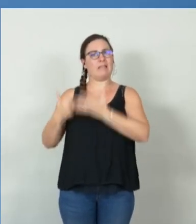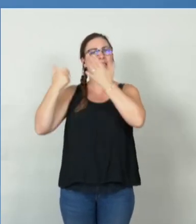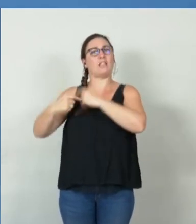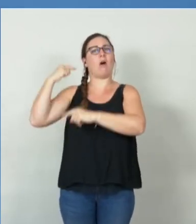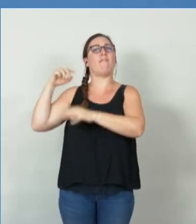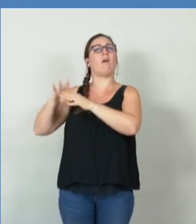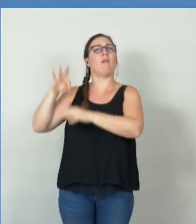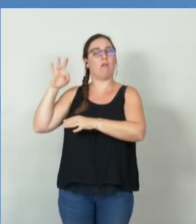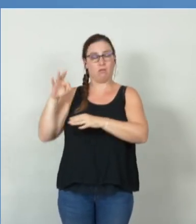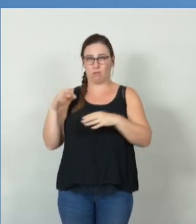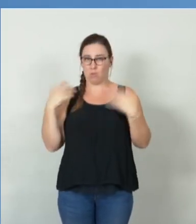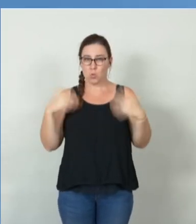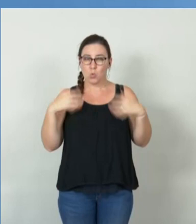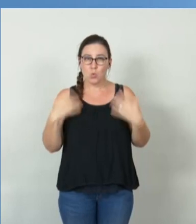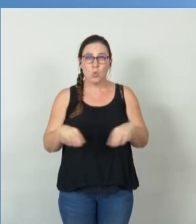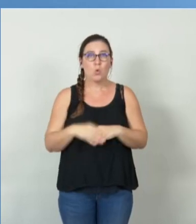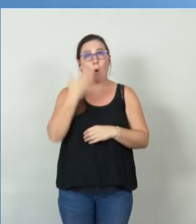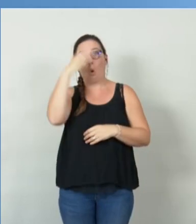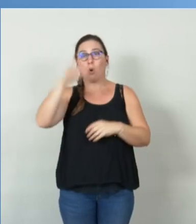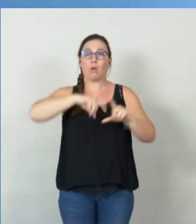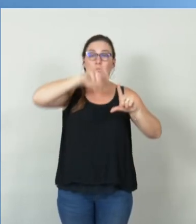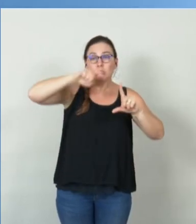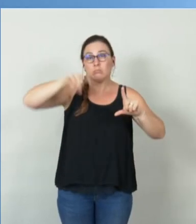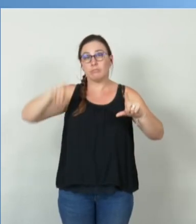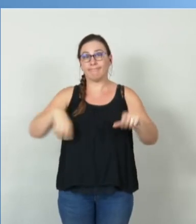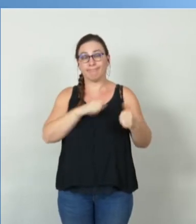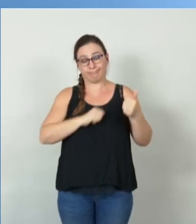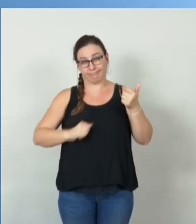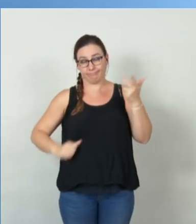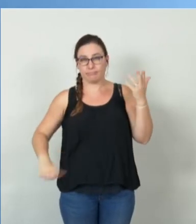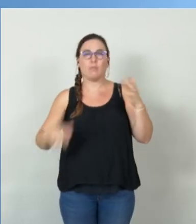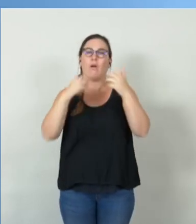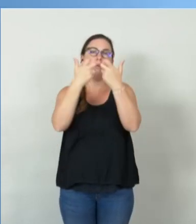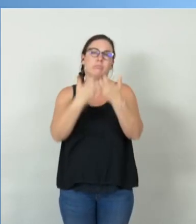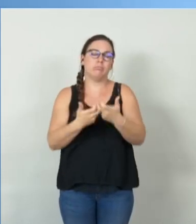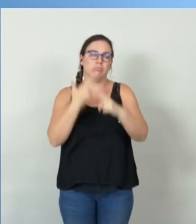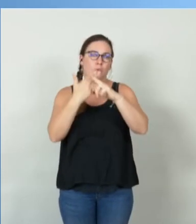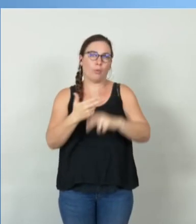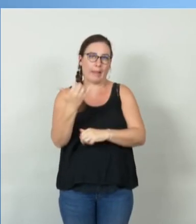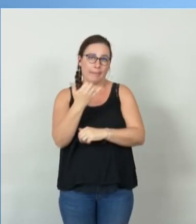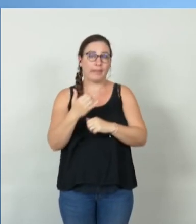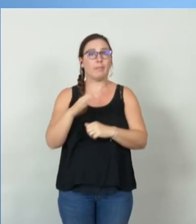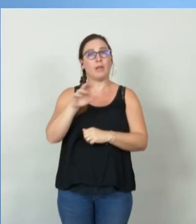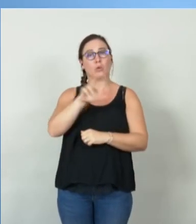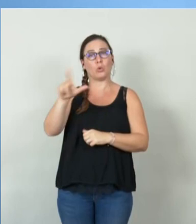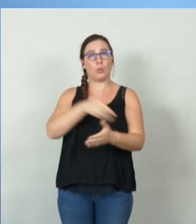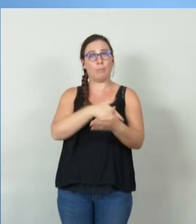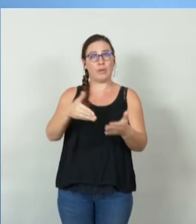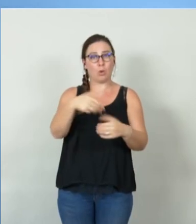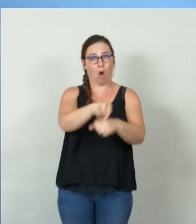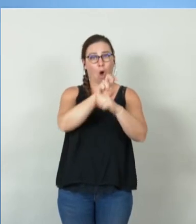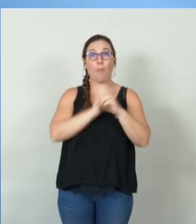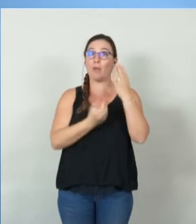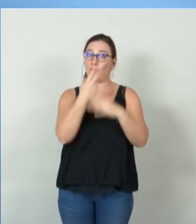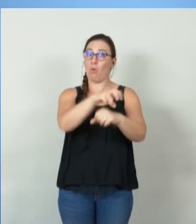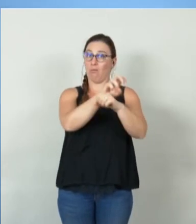et les autres indicateurs ne sont pas meilleurs je vais pas tous les citer mais vous avez contracté 32 millions d'euros d'empruns